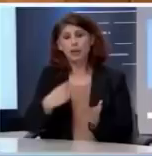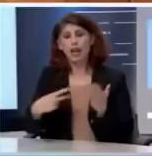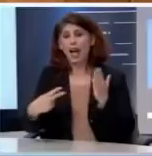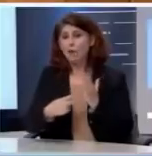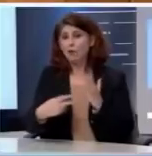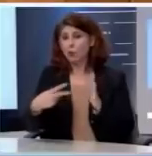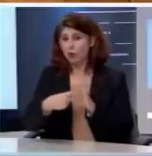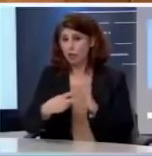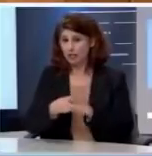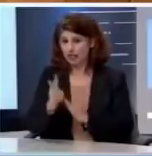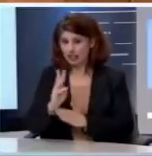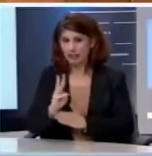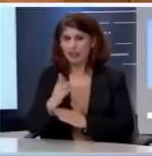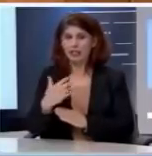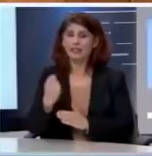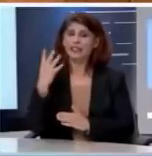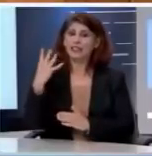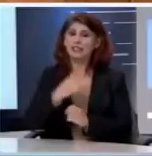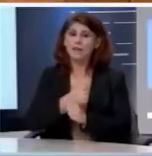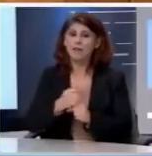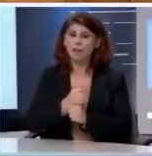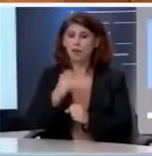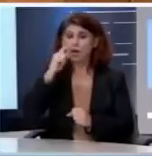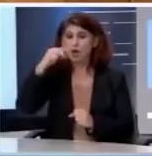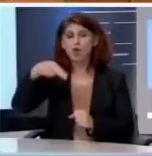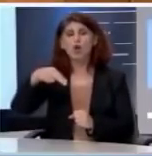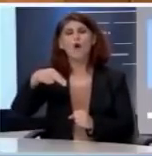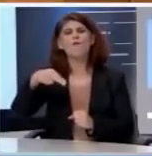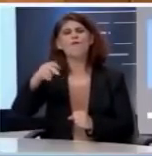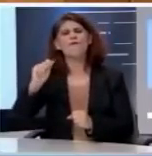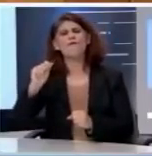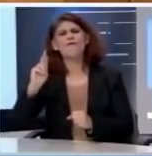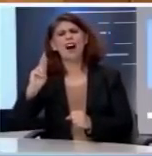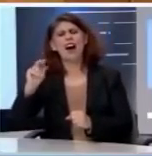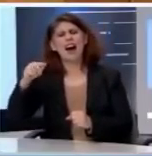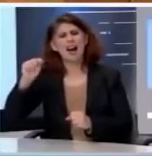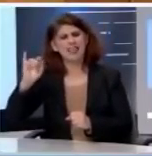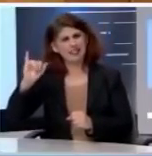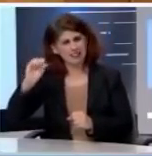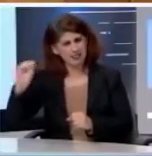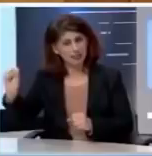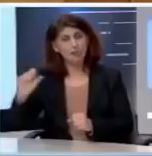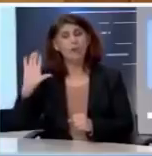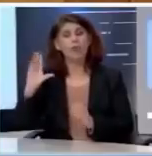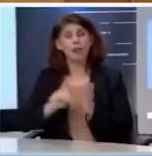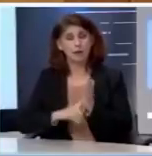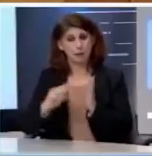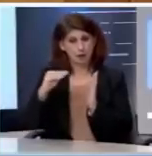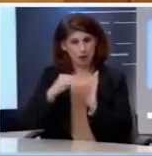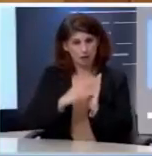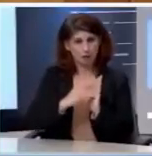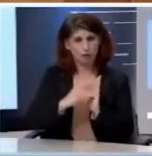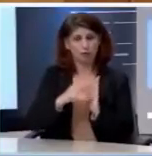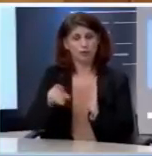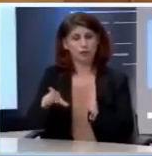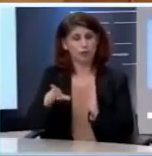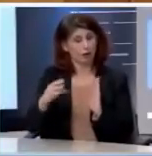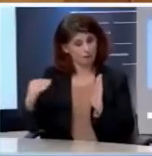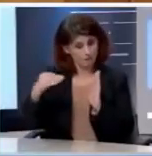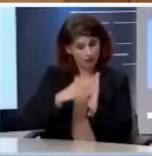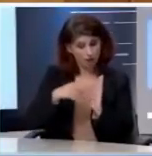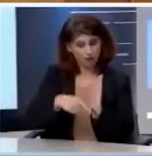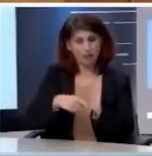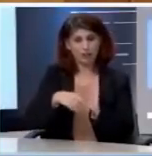Αύγουστο του 2013 μπήκαν τα τέσσερα φάρμακα της Novartis, τα οποία δεν έπρεπε να μπουν, και βεβαίως μπαίνοντας αυτά τα φάρμακα